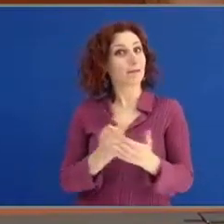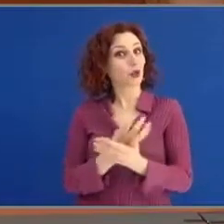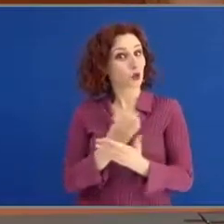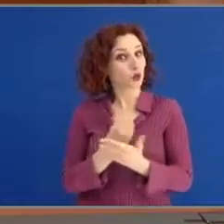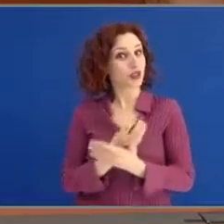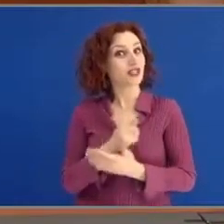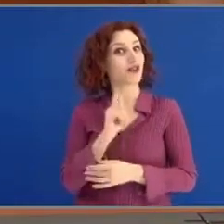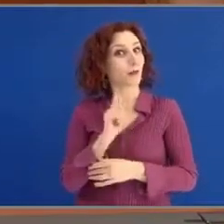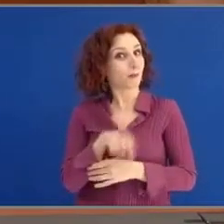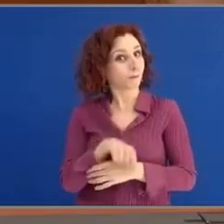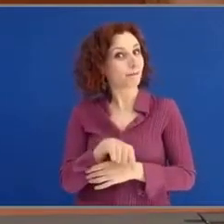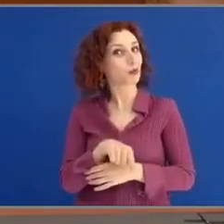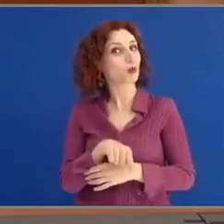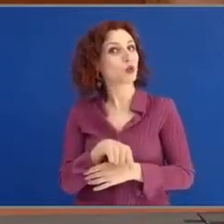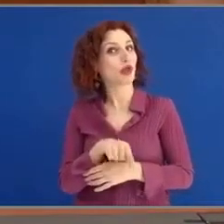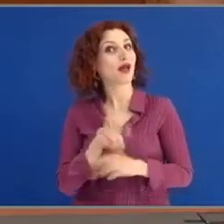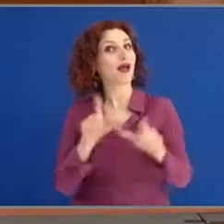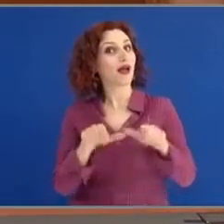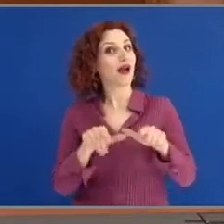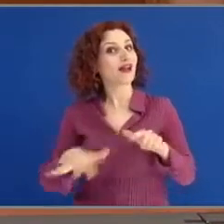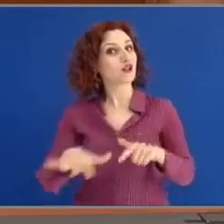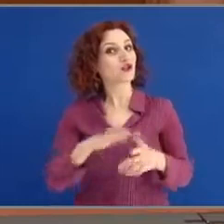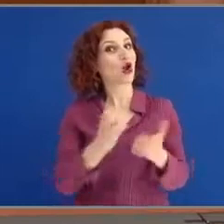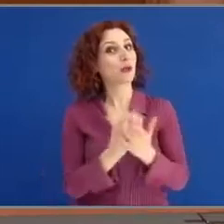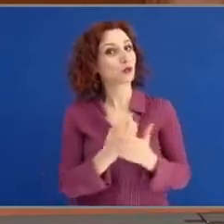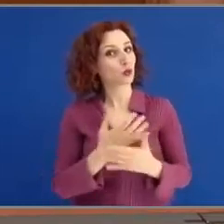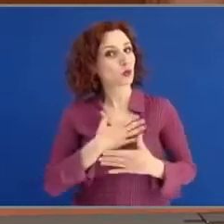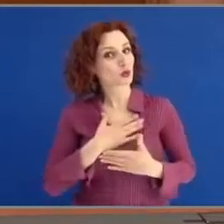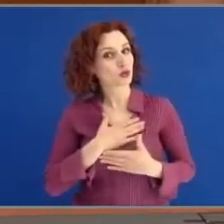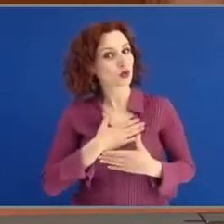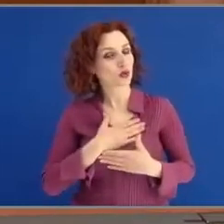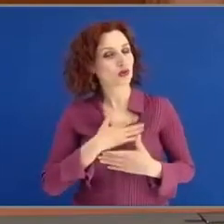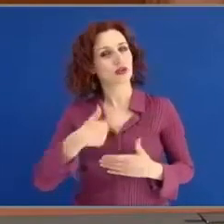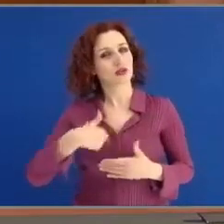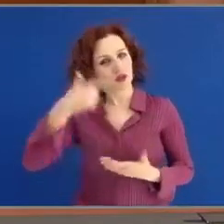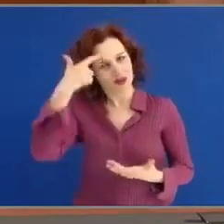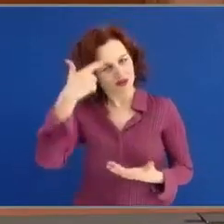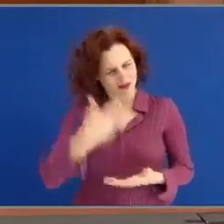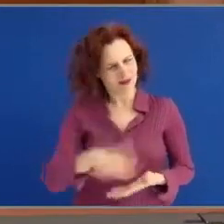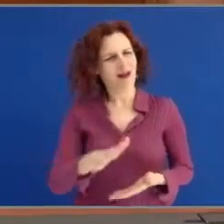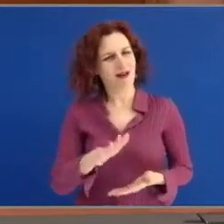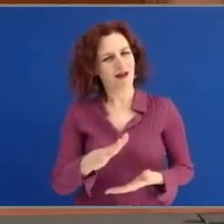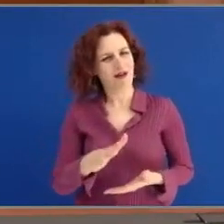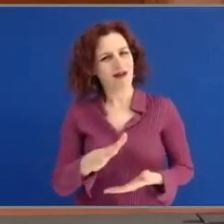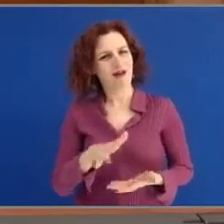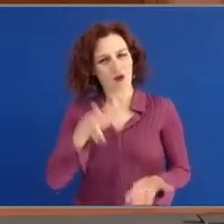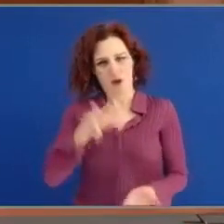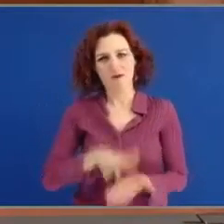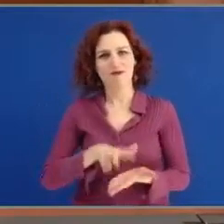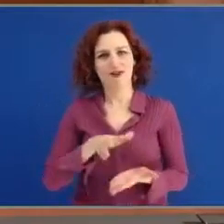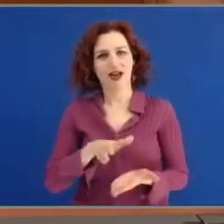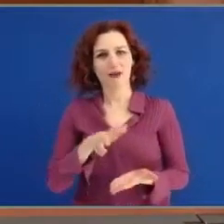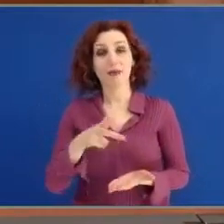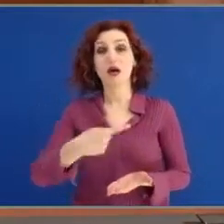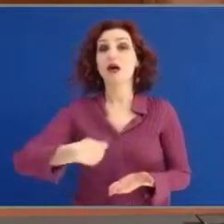nella produzione della nostra regione, che conferma quello che sappiamo, cioè che noi siamo una delle regioni